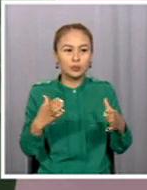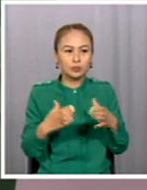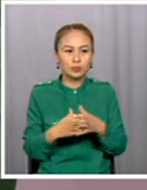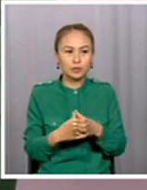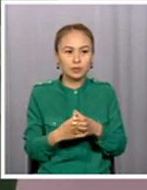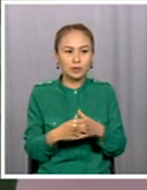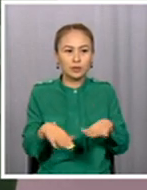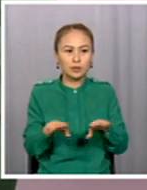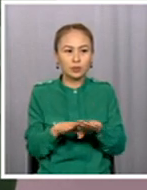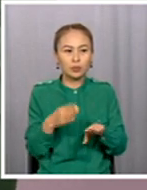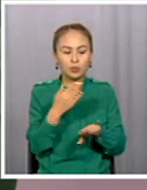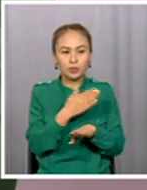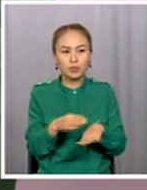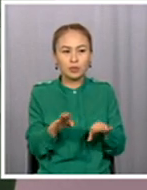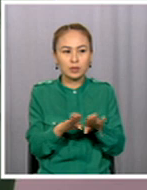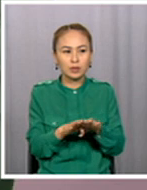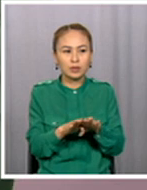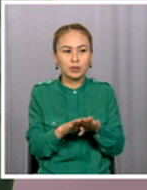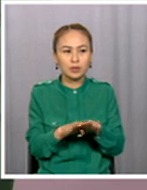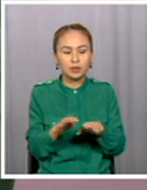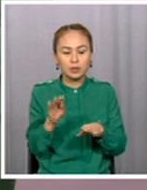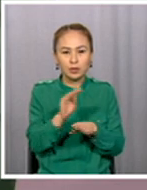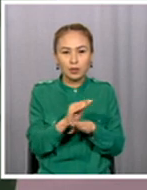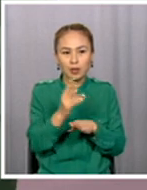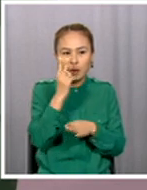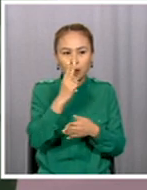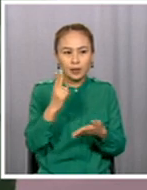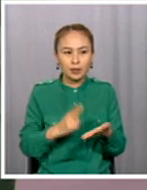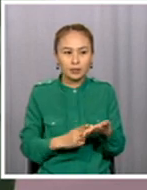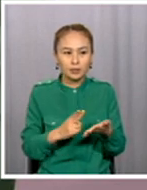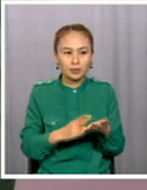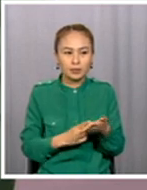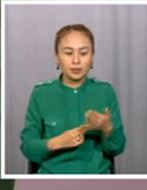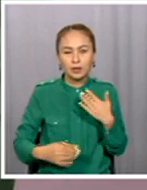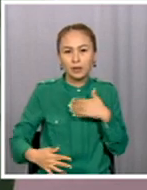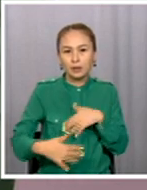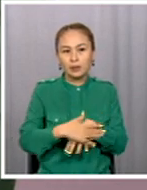Күш бірлікте деген сөз осының айғағы.